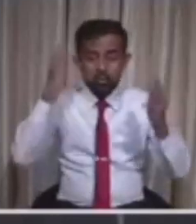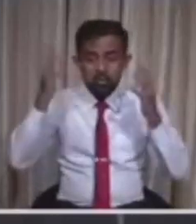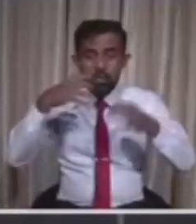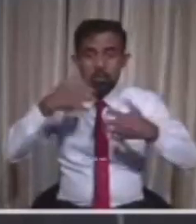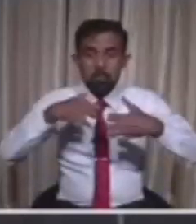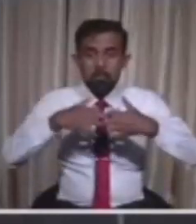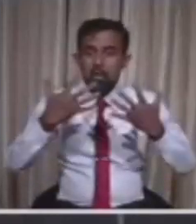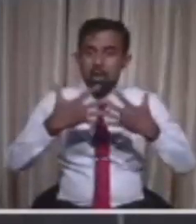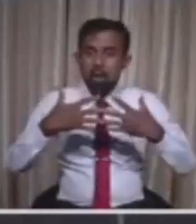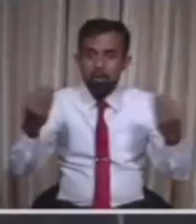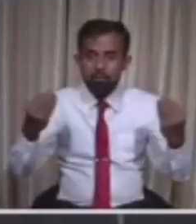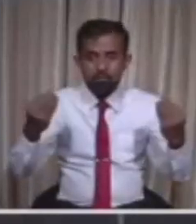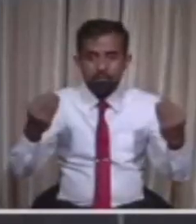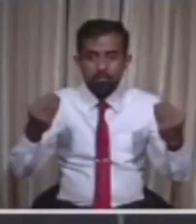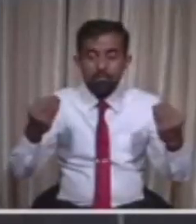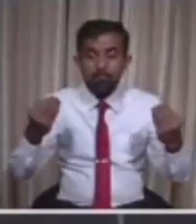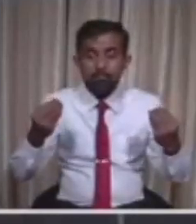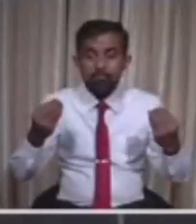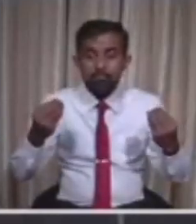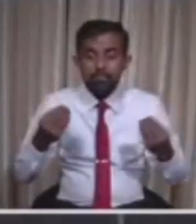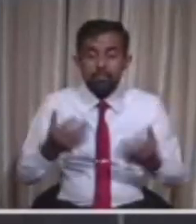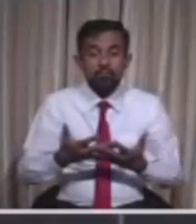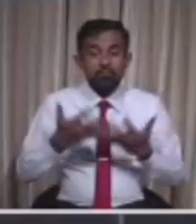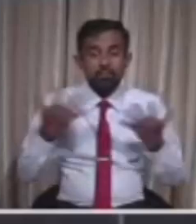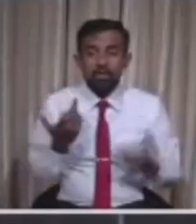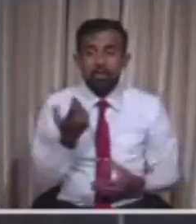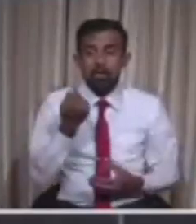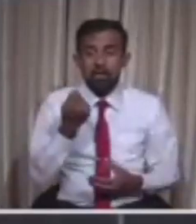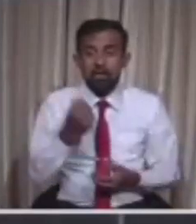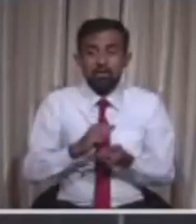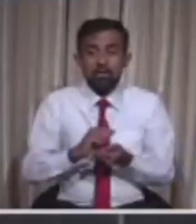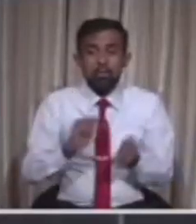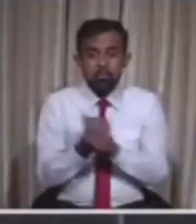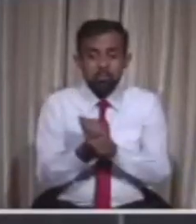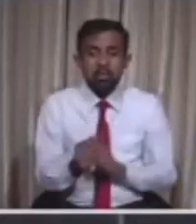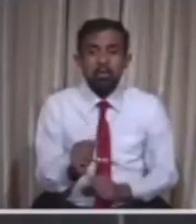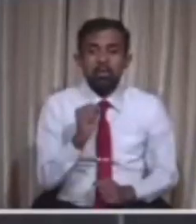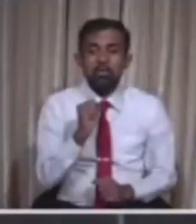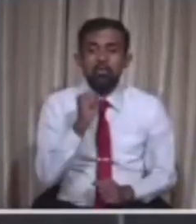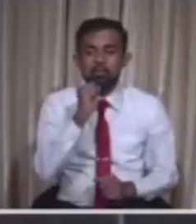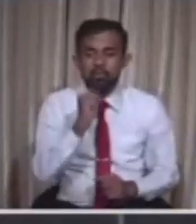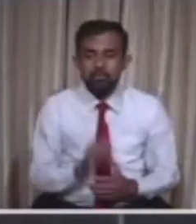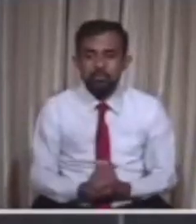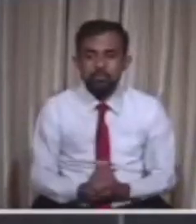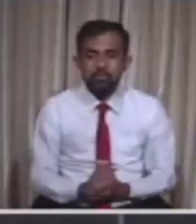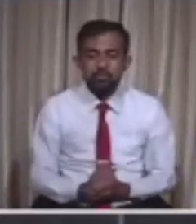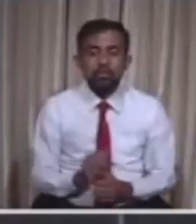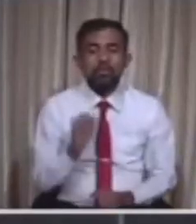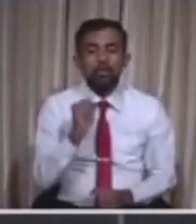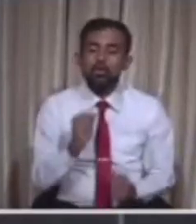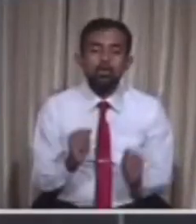ගැටලුව විසඳා ගැනීම කෙසේ වෙතත් දැවැන්ත ආර්ථික ප්‍රතිසංස්කරණ කරන්නේ කොහොමද? ඒක කරන්නේ